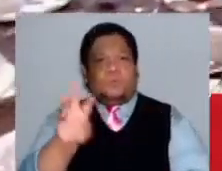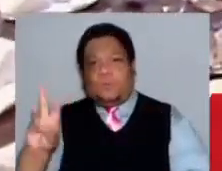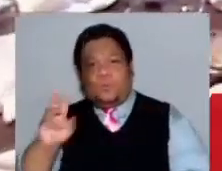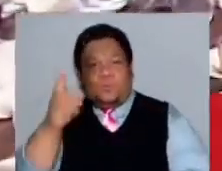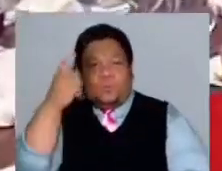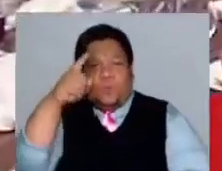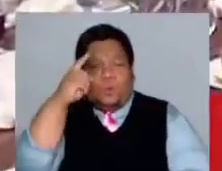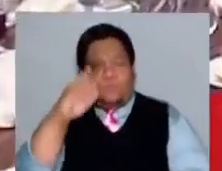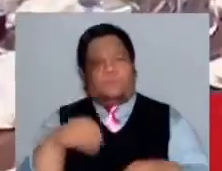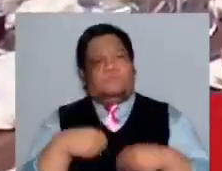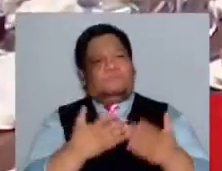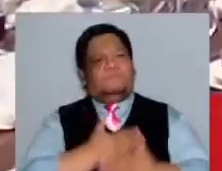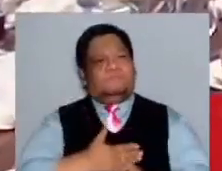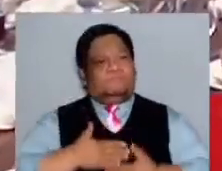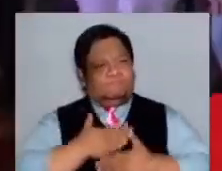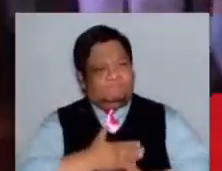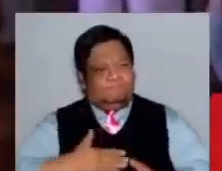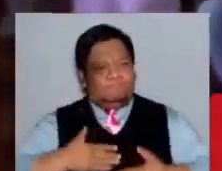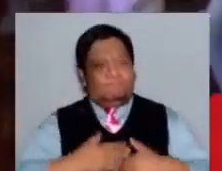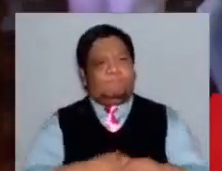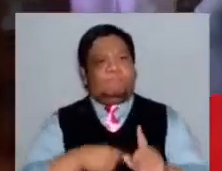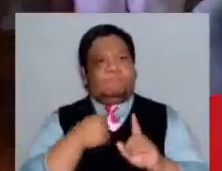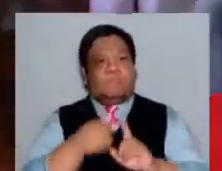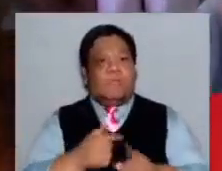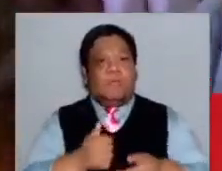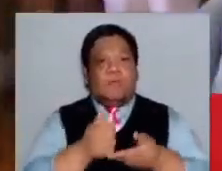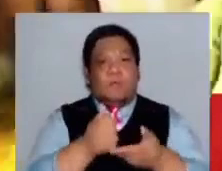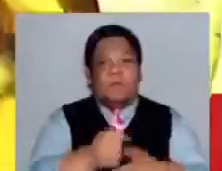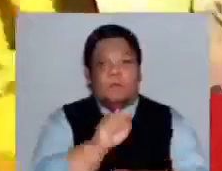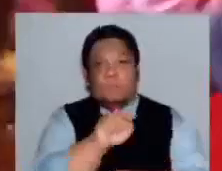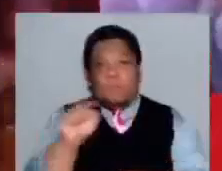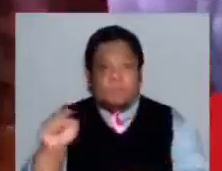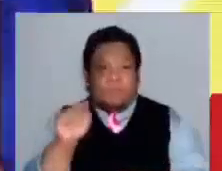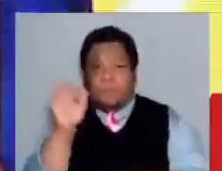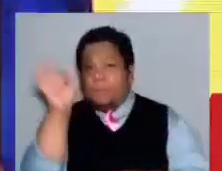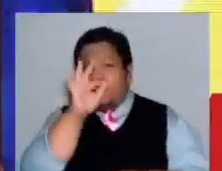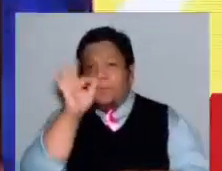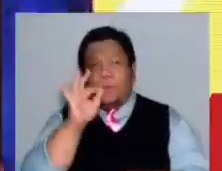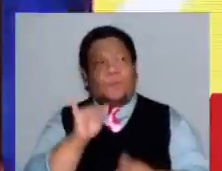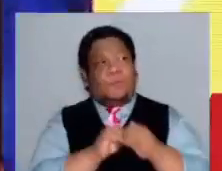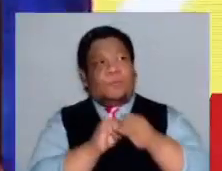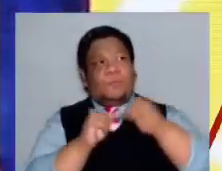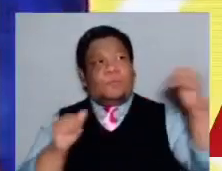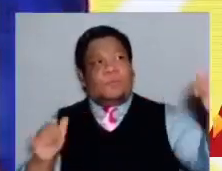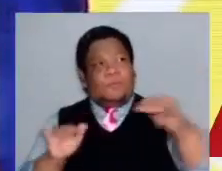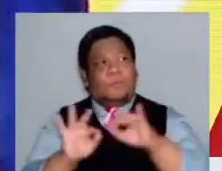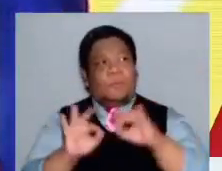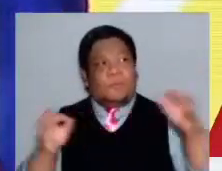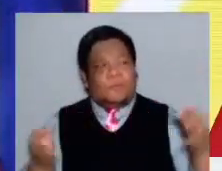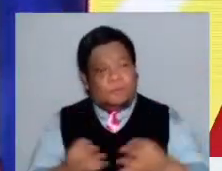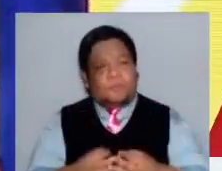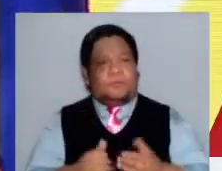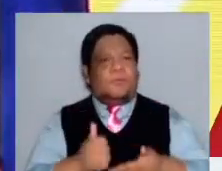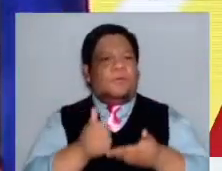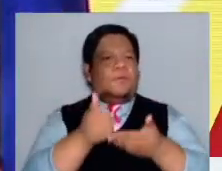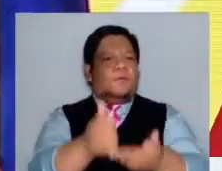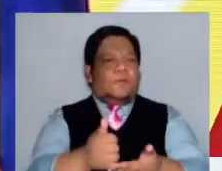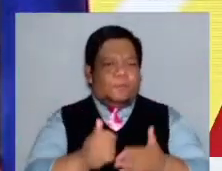at maibsan ang lungkot ng mga kababayan nating malayo sa mga mahal sa buhay. I salute all of you